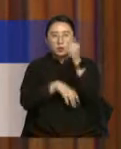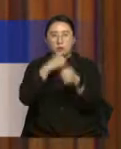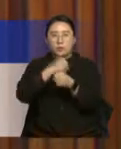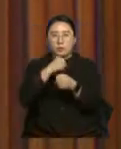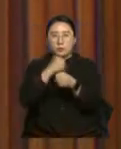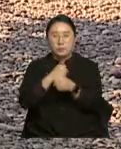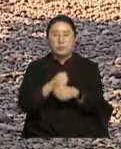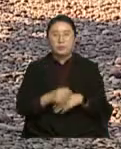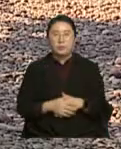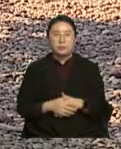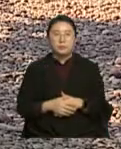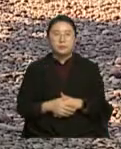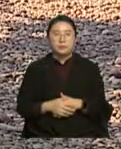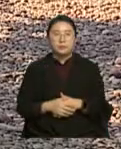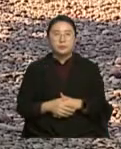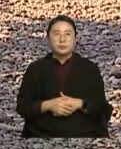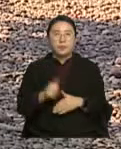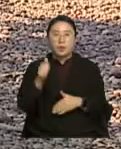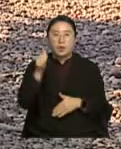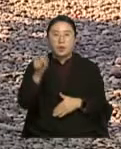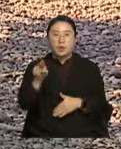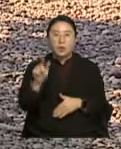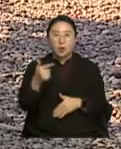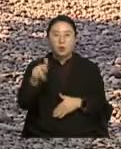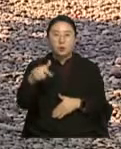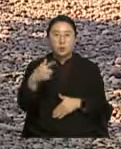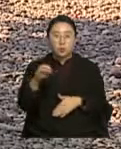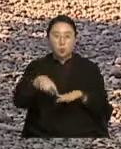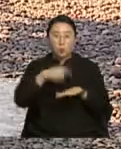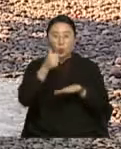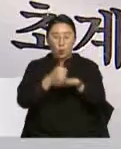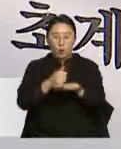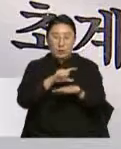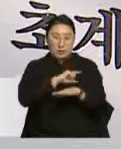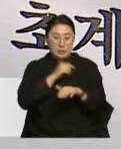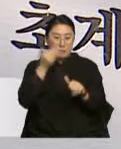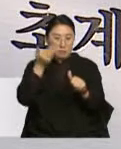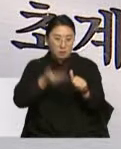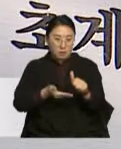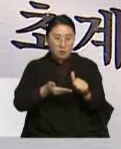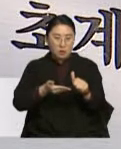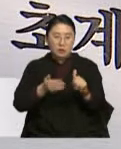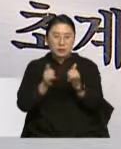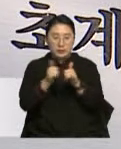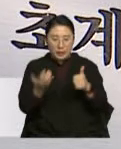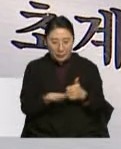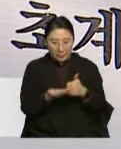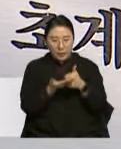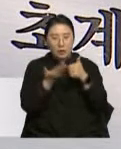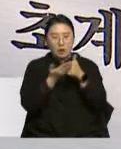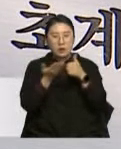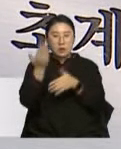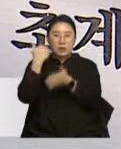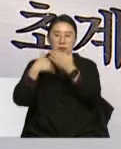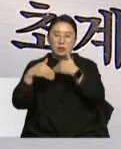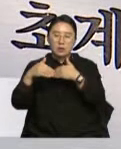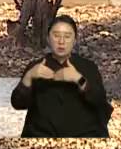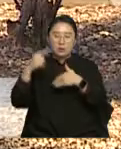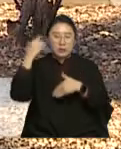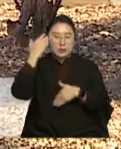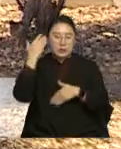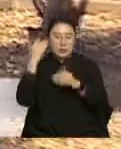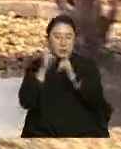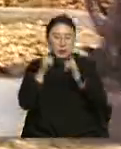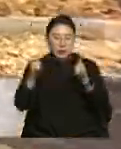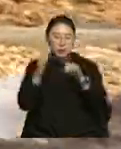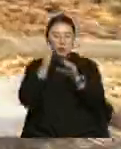마련하자는 것입니다. 현종이 이름을 하사했다고 알려진 구암서원에선 인재 양성은 물론 고려 말 최고의 지식인 중